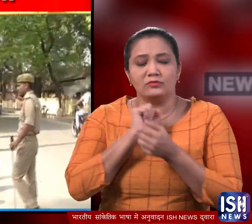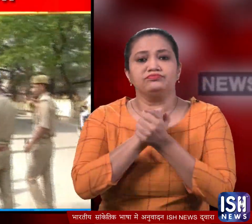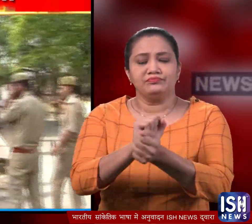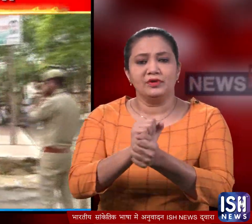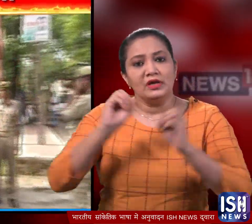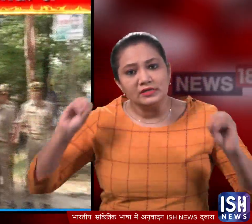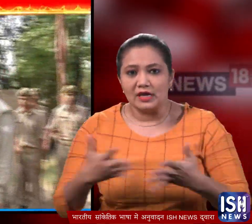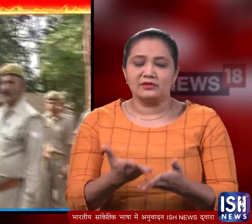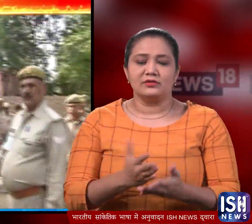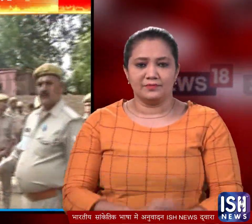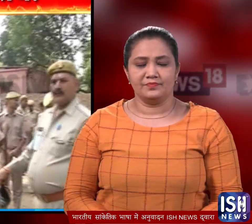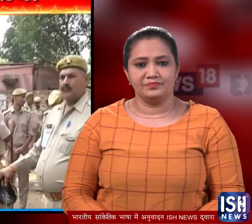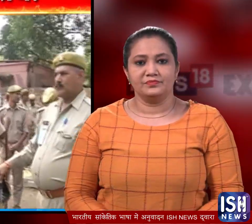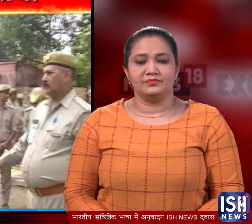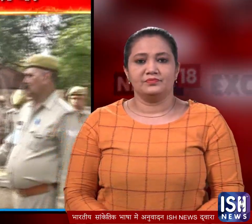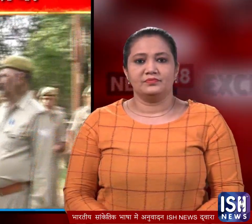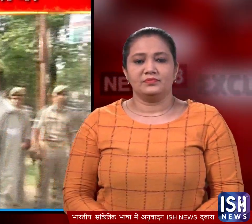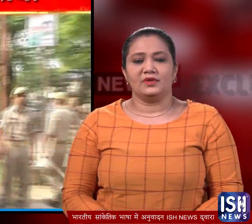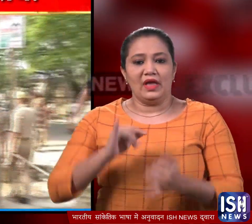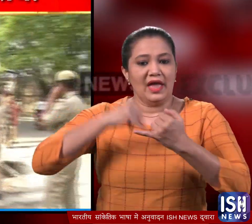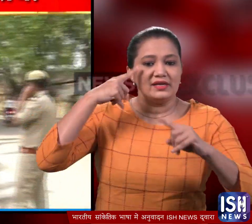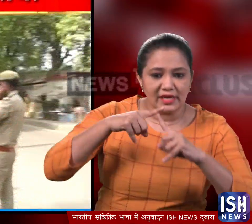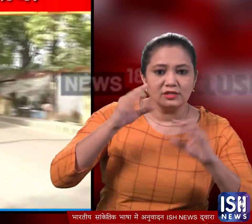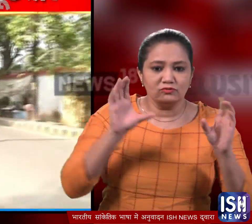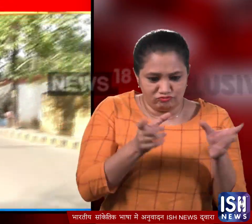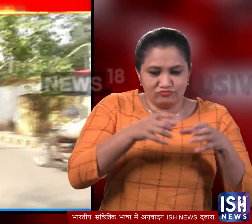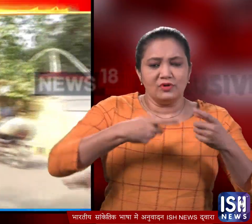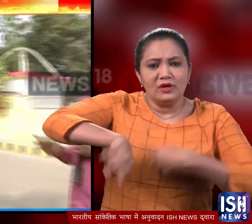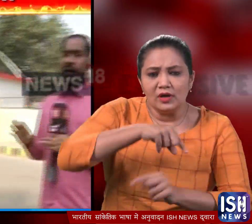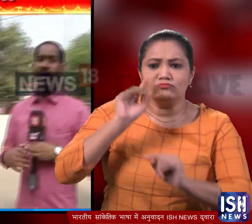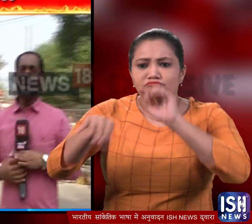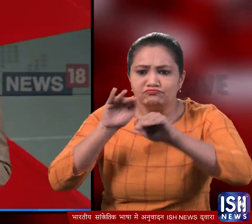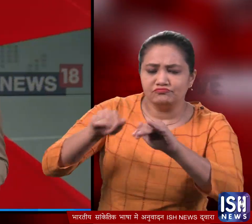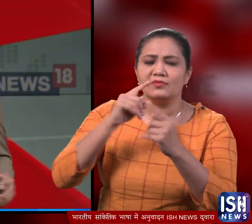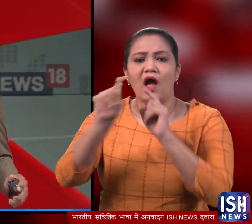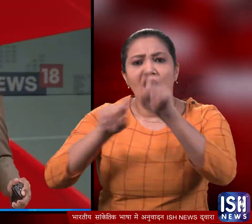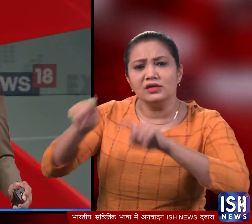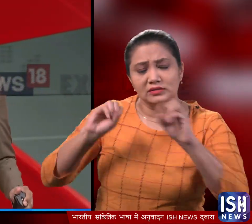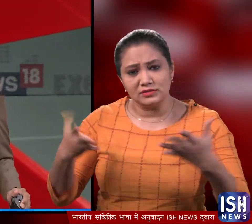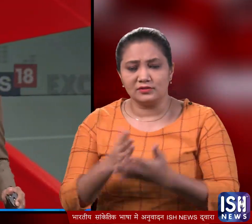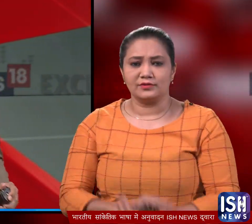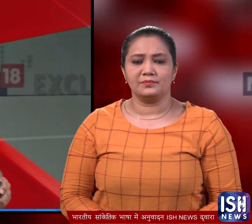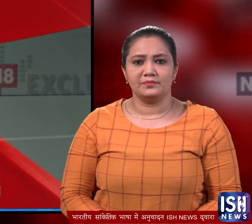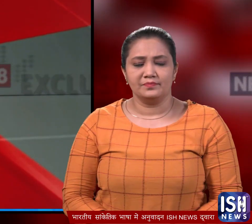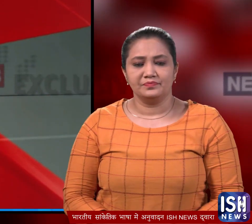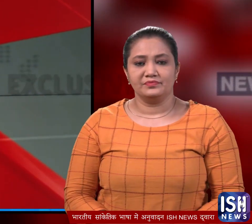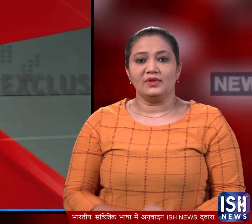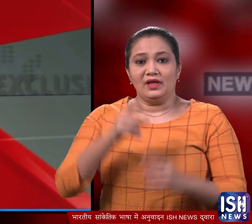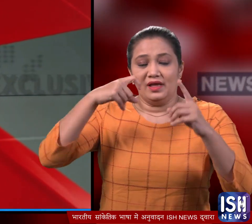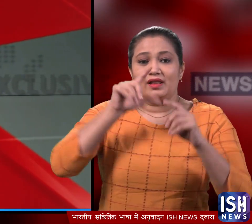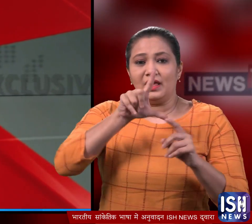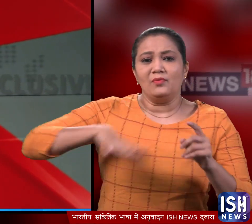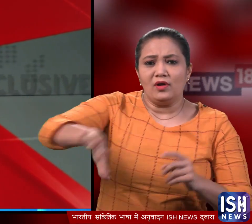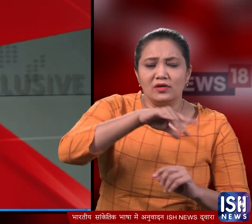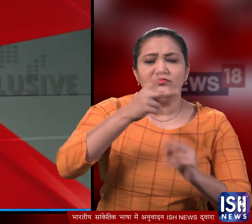रिमांड पेशी शुरू हो रही है, यानी रिमांड शुरू हो रही है। SIT उनसे पूछताछ करेगी, जगह जगह ले जाएगी। सौ बात की एक बात यह कि लखीमपुर खीरी को